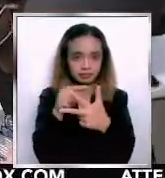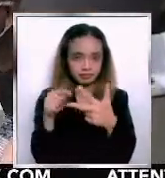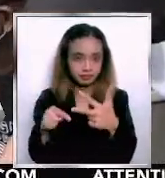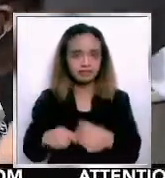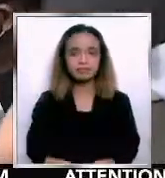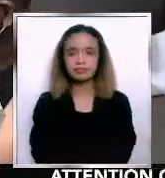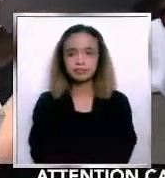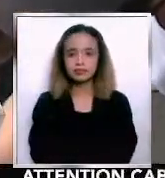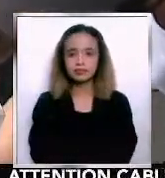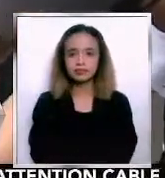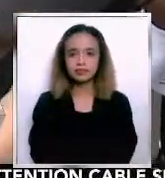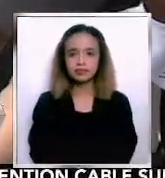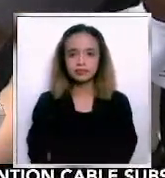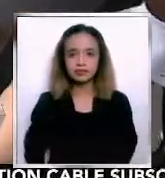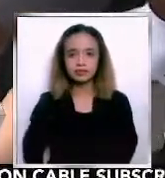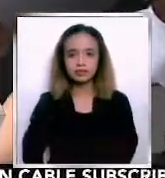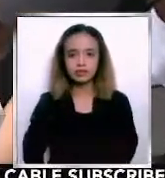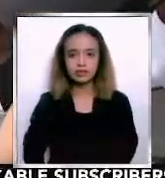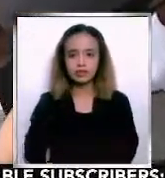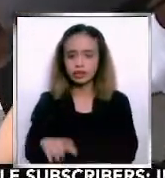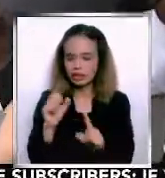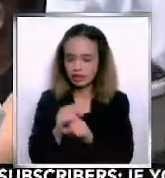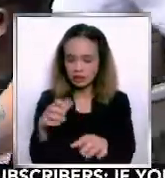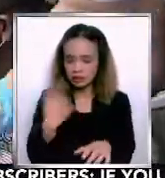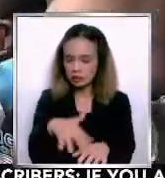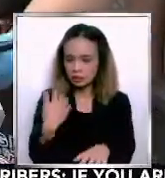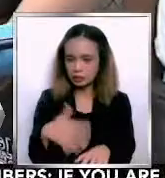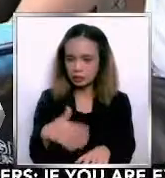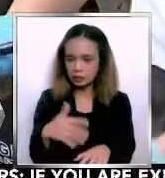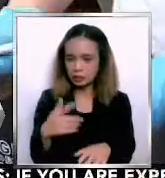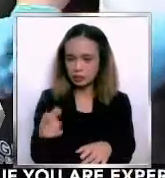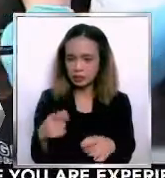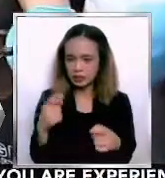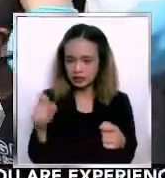nahuli kayong buhay, napakalaking pasalamat ko na dapat yan.